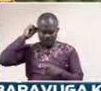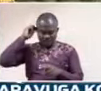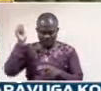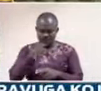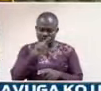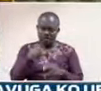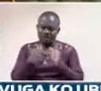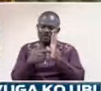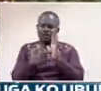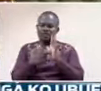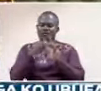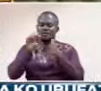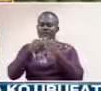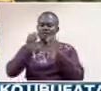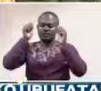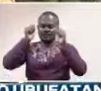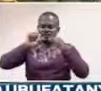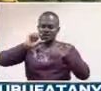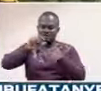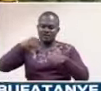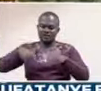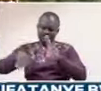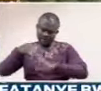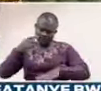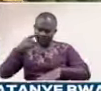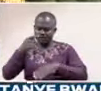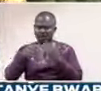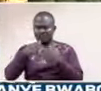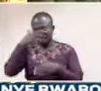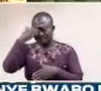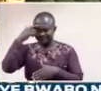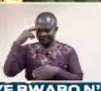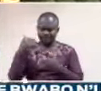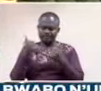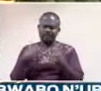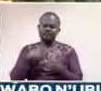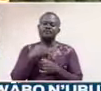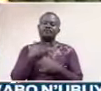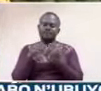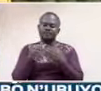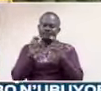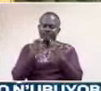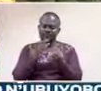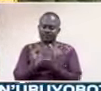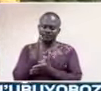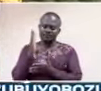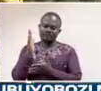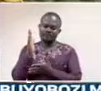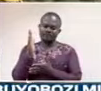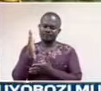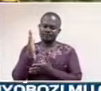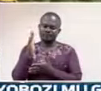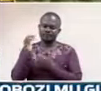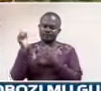udukosa twagaragaye ku bakandida bakeya twahise tubona ku ikubitiro, akari nayo mpamvu rero twifuje ko mu by'ukuri tunera kunoza cyane